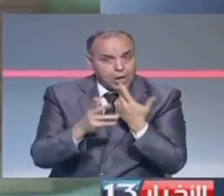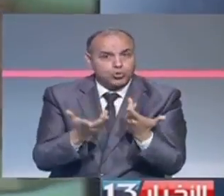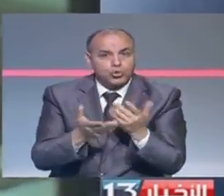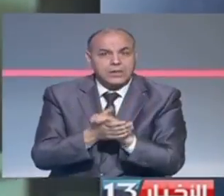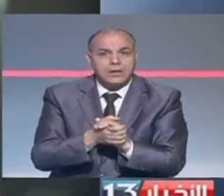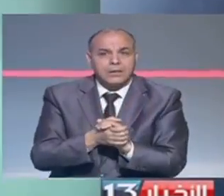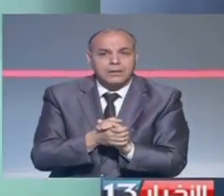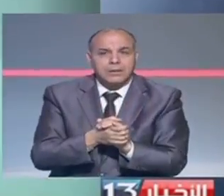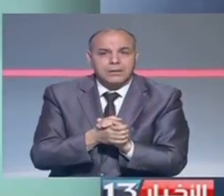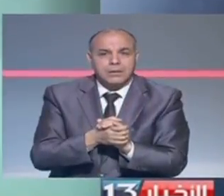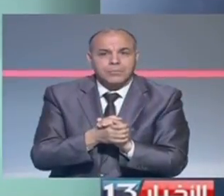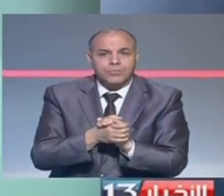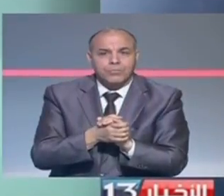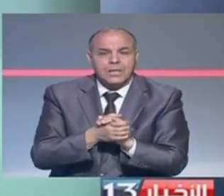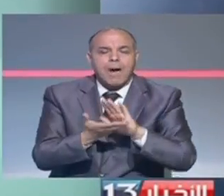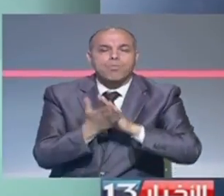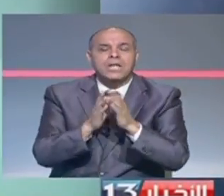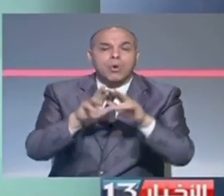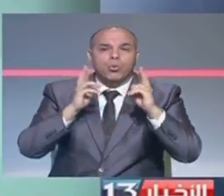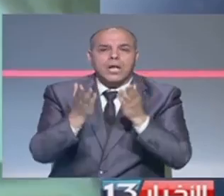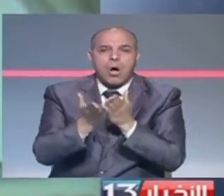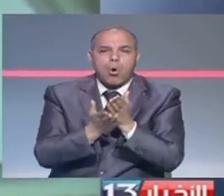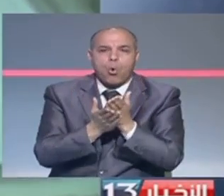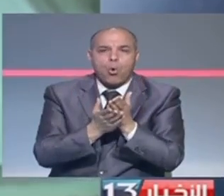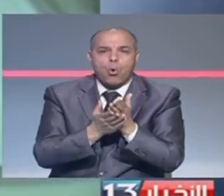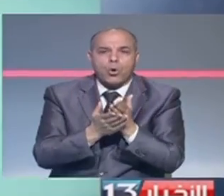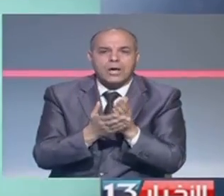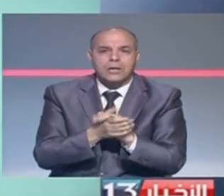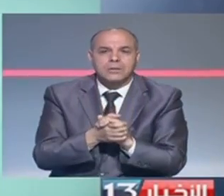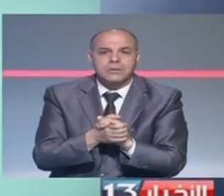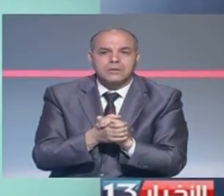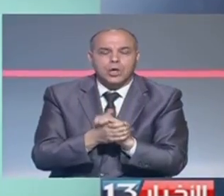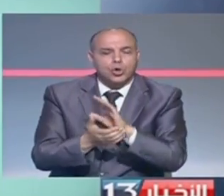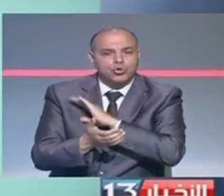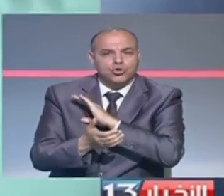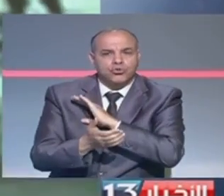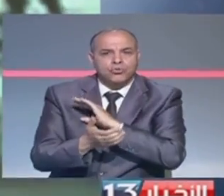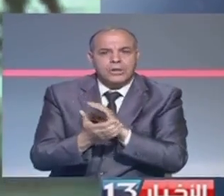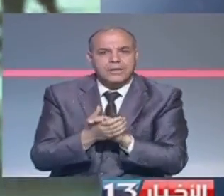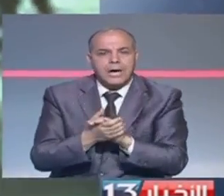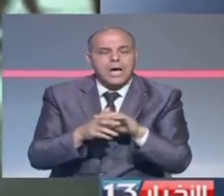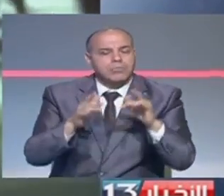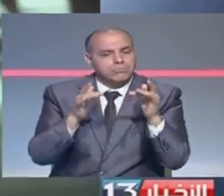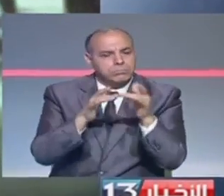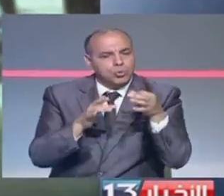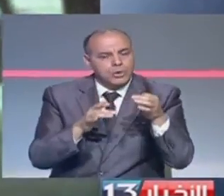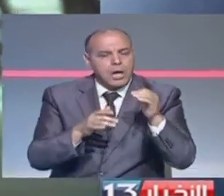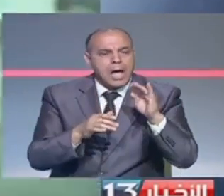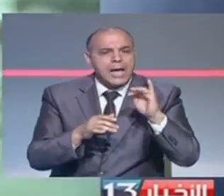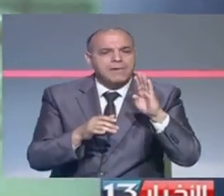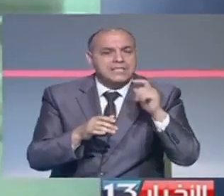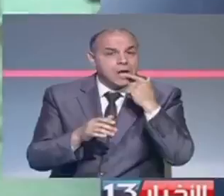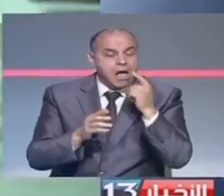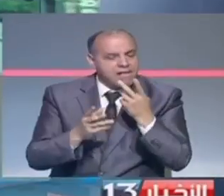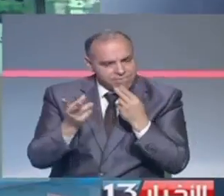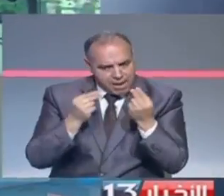به في الحقيقه المنظمه الدوليه الفنيه التي تشهد على الم نص المنصب نحن ساهمنا